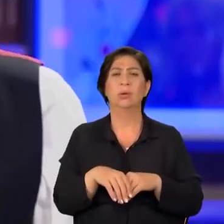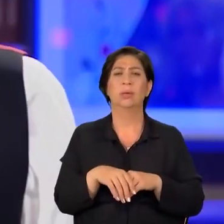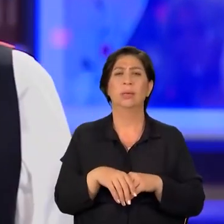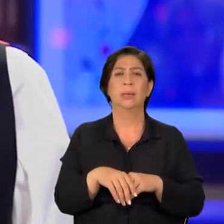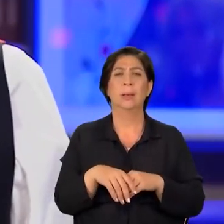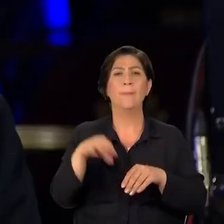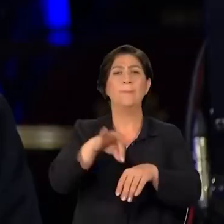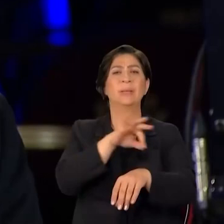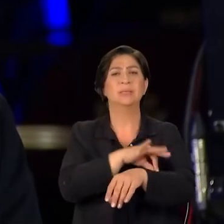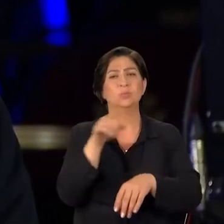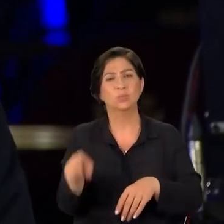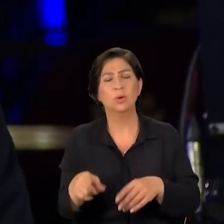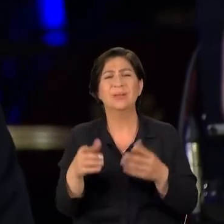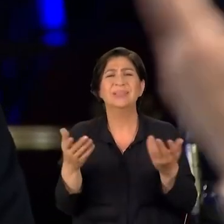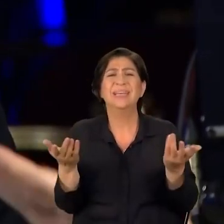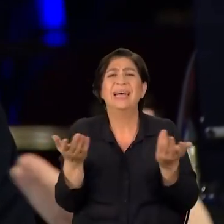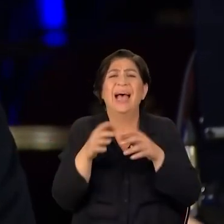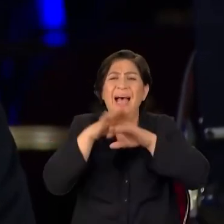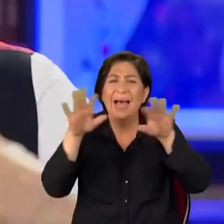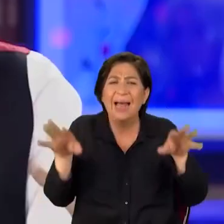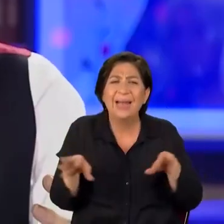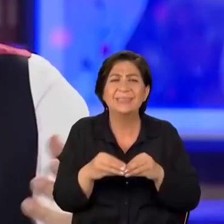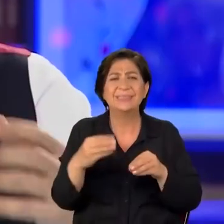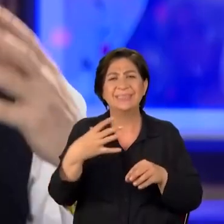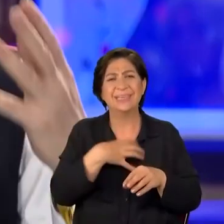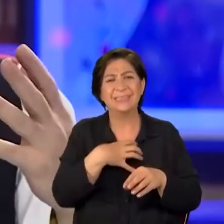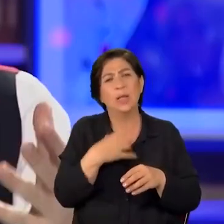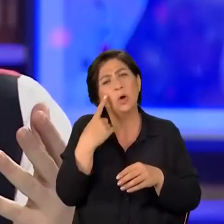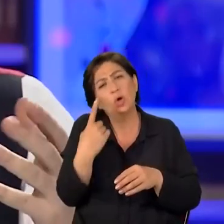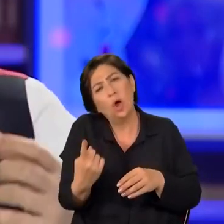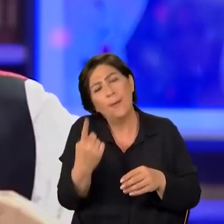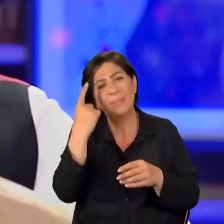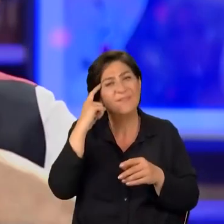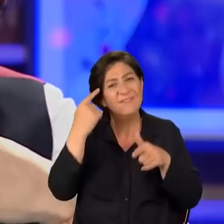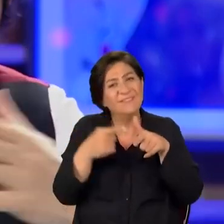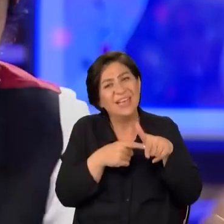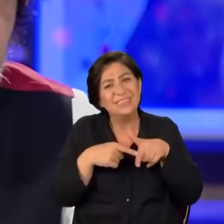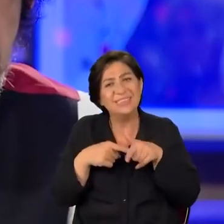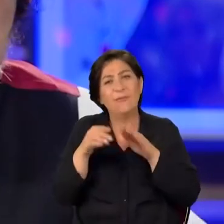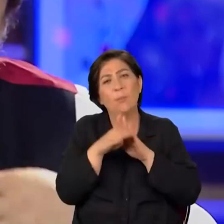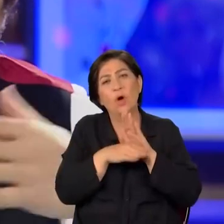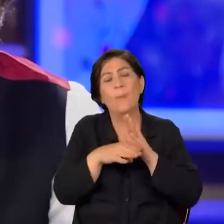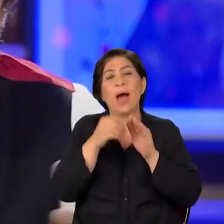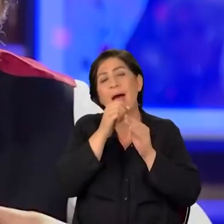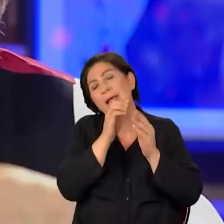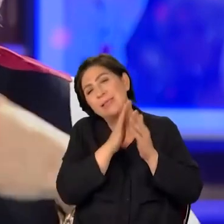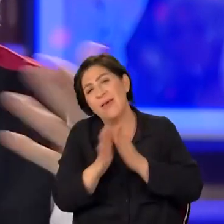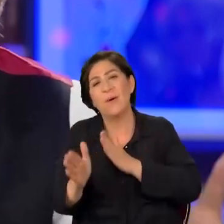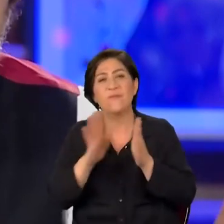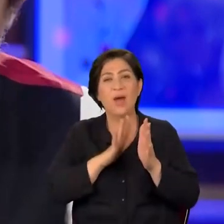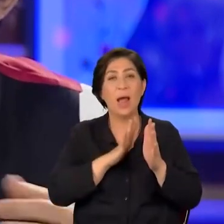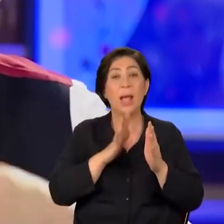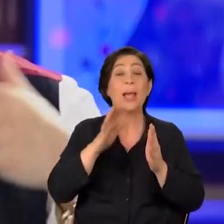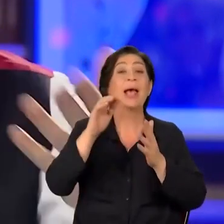budur. İşte metres olmak şudur. Bilmem ne. Herkes kendisine göre bir felsefe programı ve